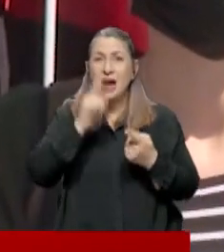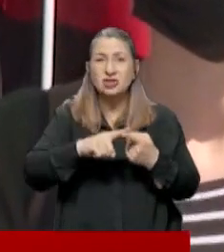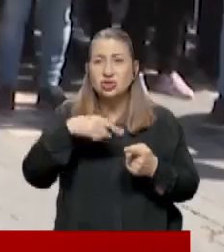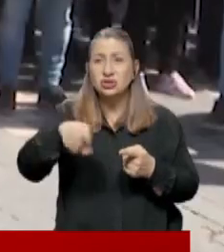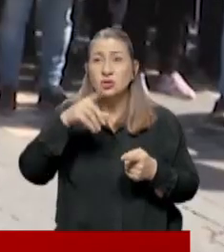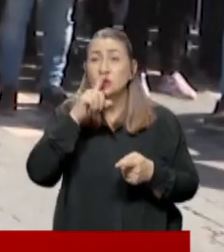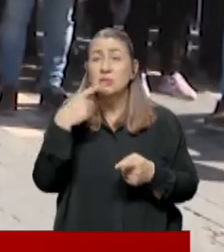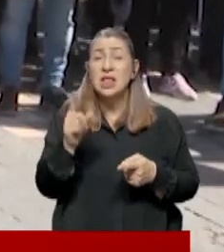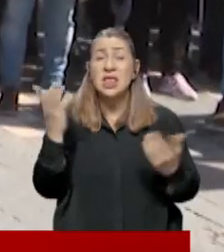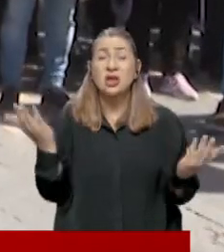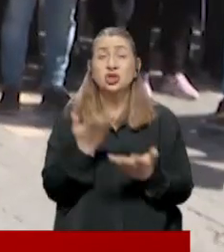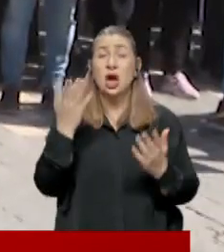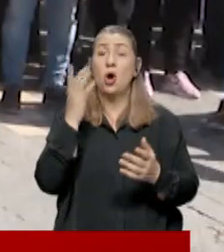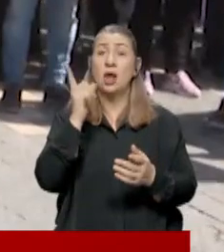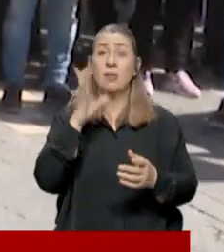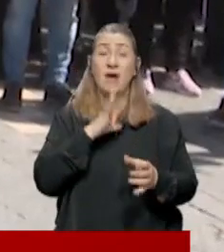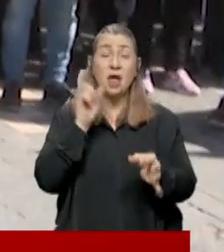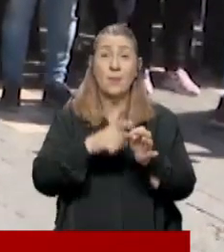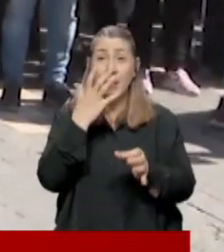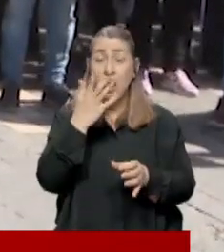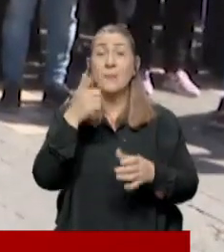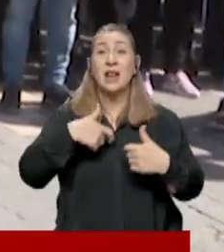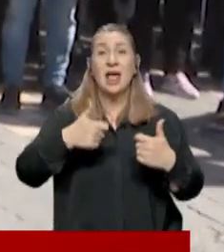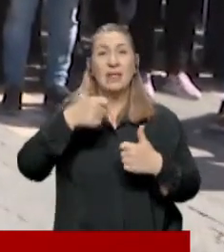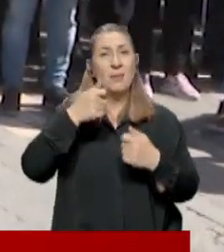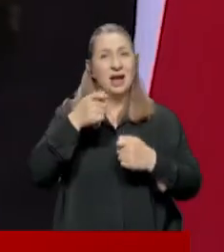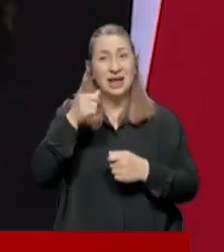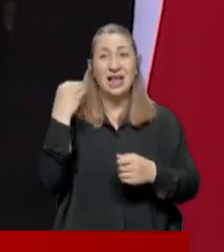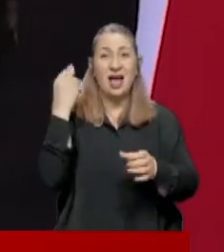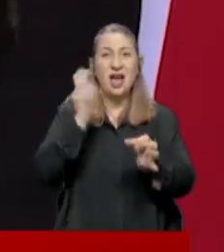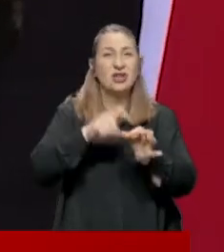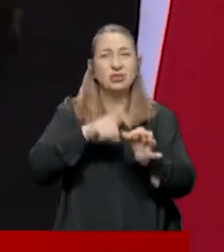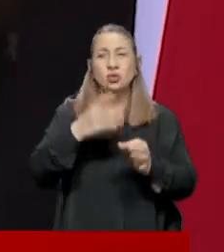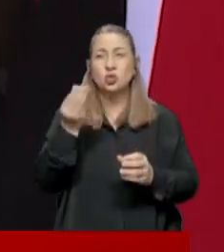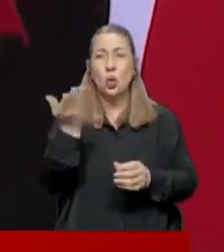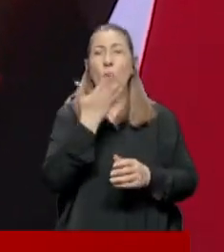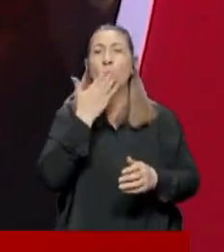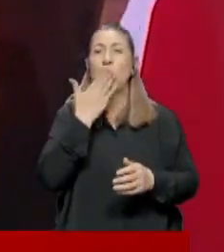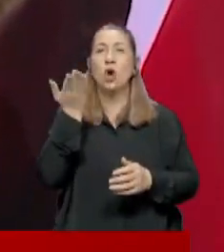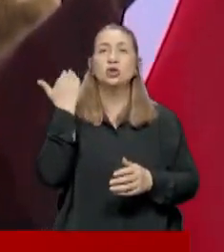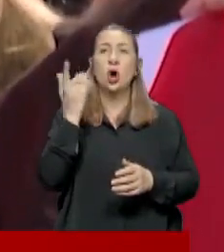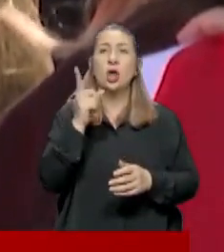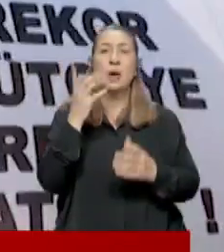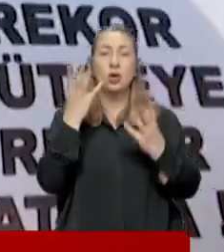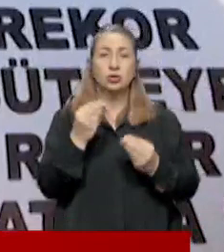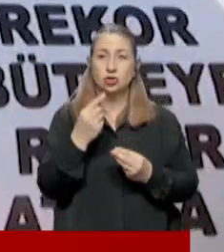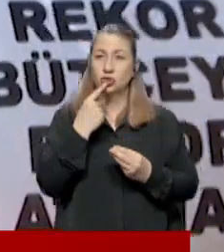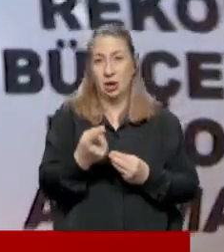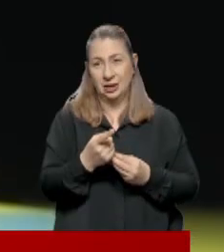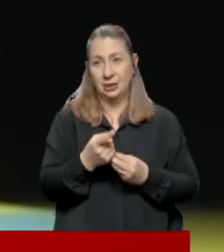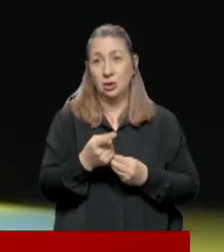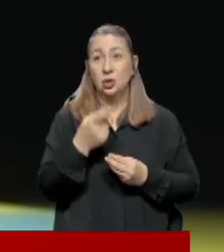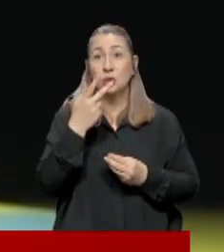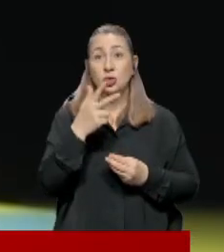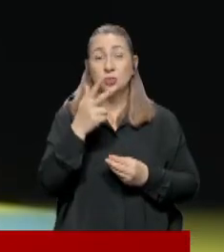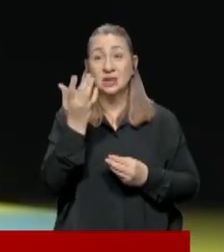yüzbinlerce atama bekleyen öğretmen var Milli Eğitim Bakanı Mahmut Özel yeni atanacaklar var bunun okul öncesi öğretmenler olacağın işaretini